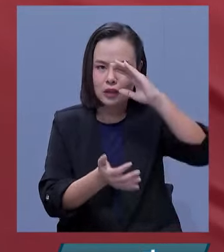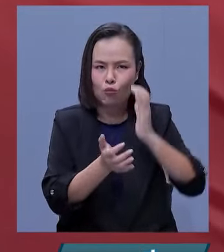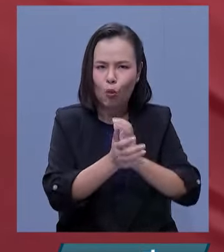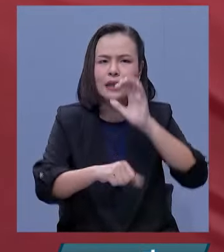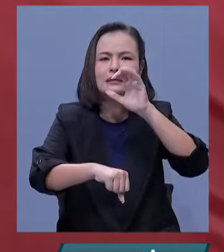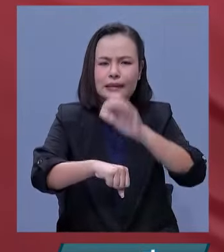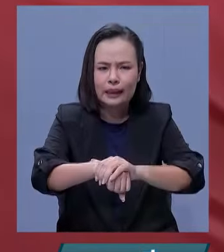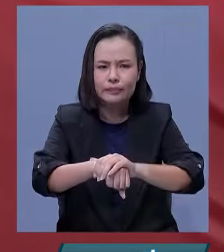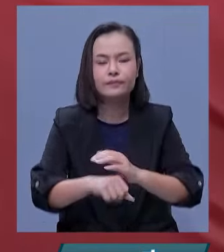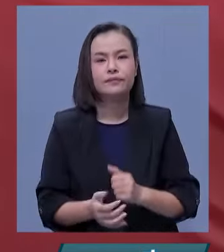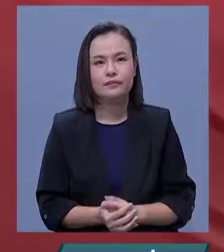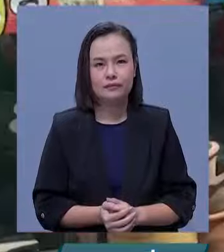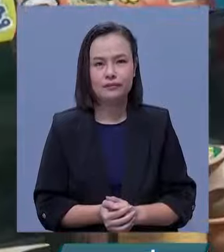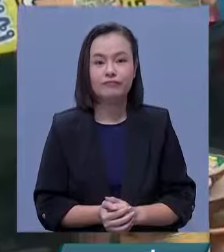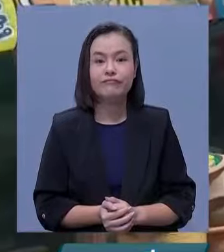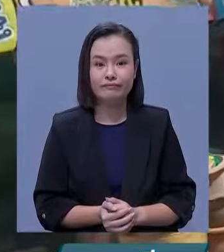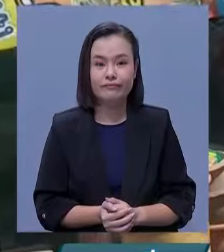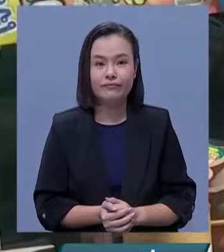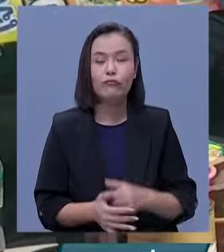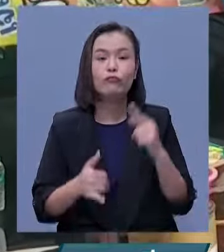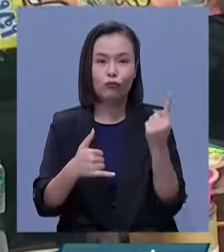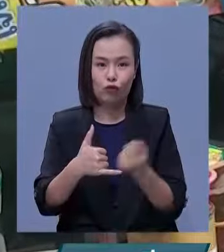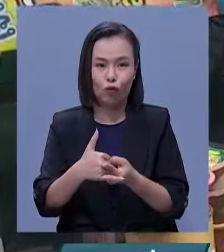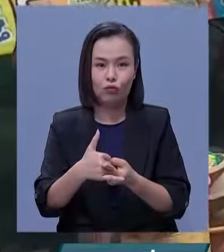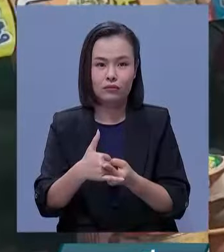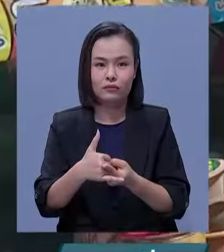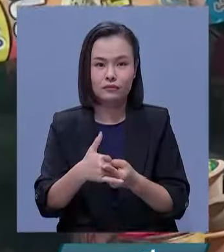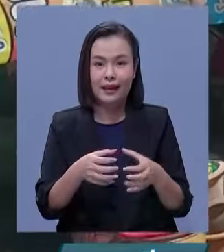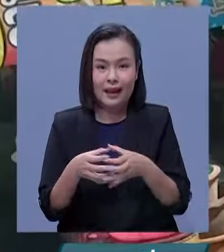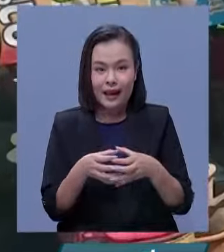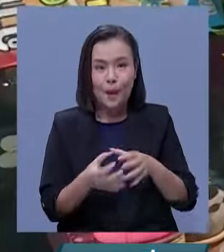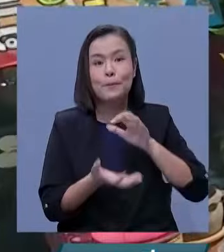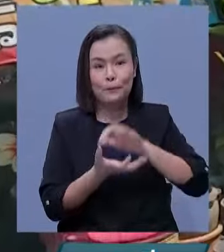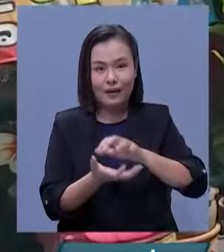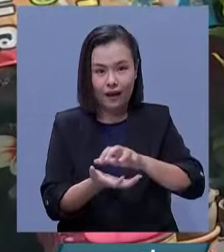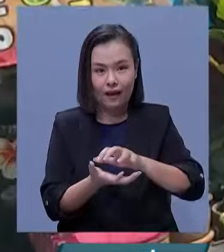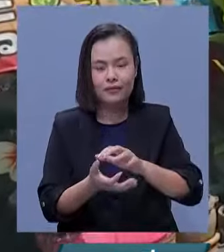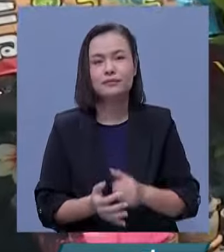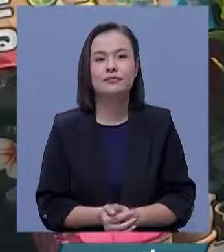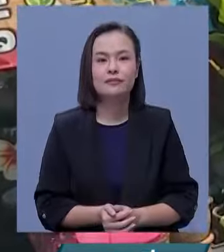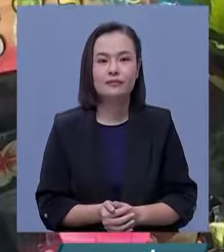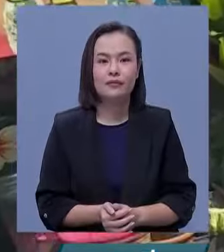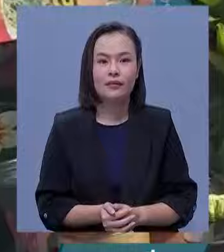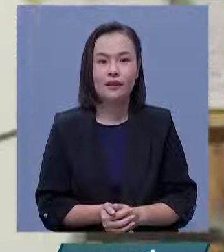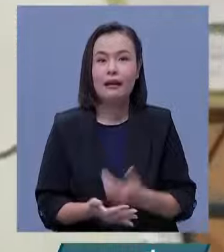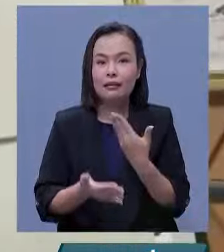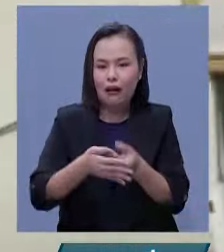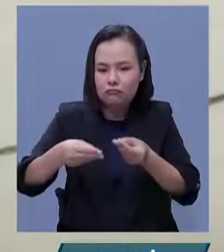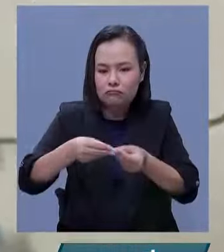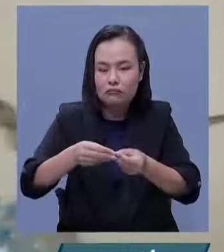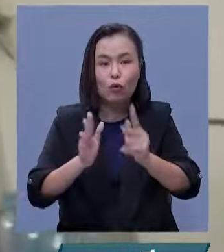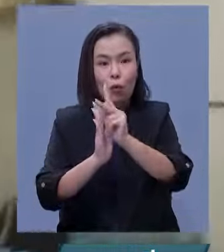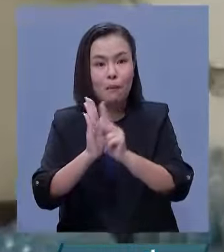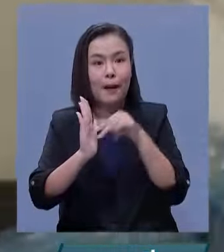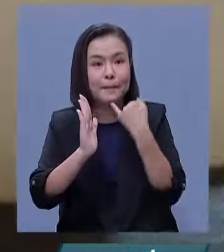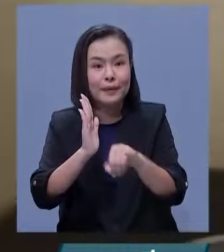ามาจับกุมเบื้องต้นเจ้าหน้าที่ก็เลยตั้งข้อกล่าวหาร่วมกันลักลอบเล่นการพนันไฮโลนะครับการพนันเอาทรัพย์สินโดยผิดกฎหมาย